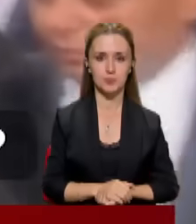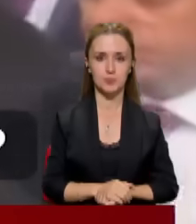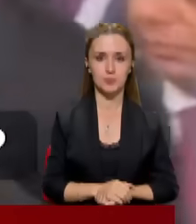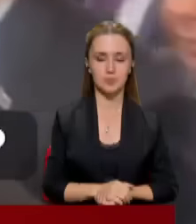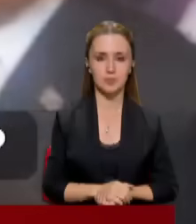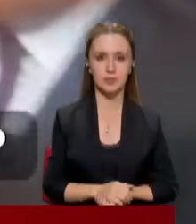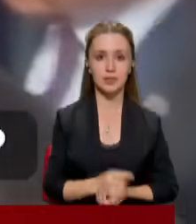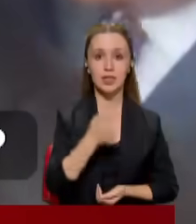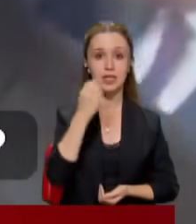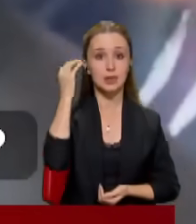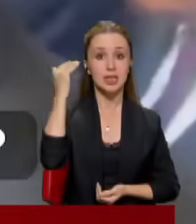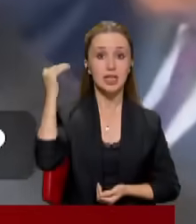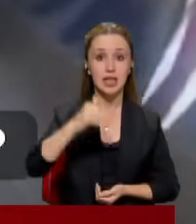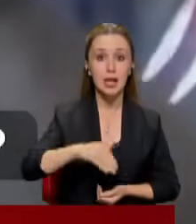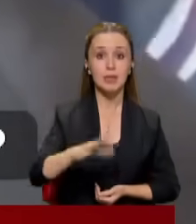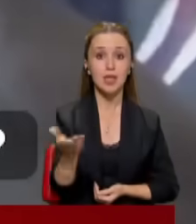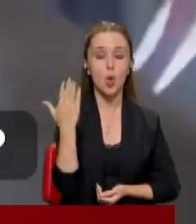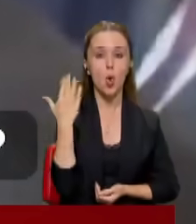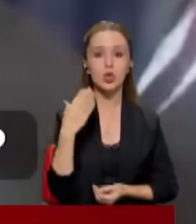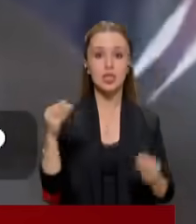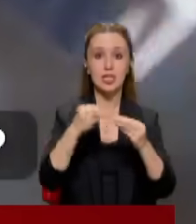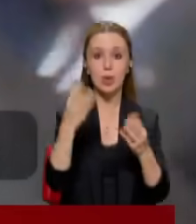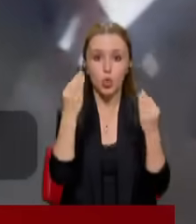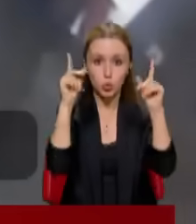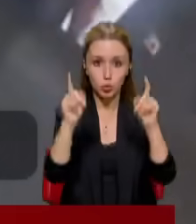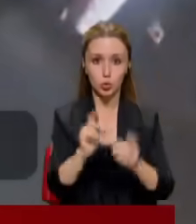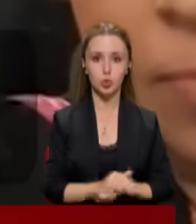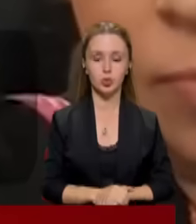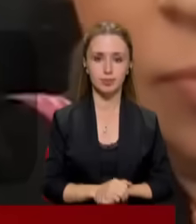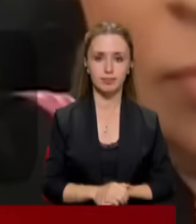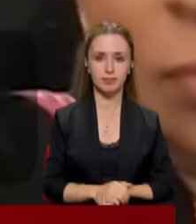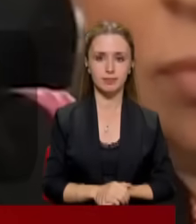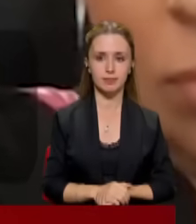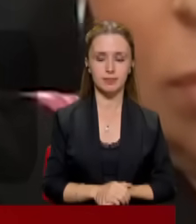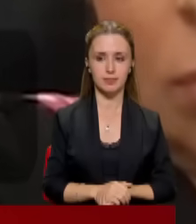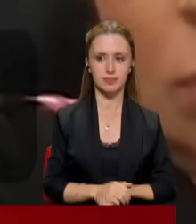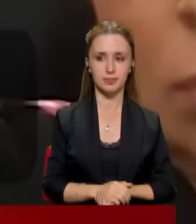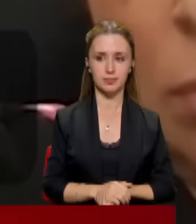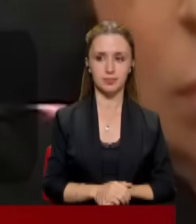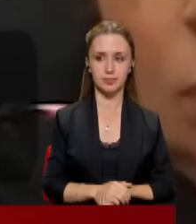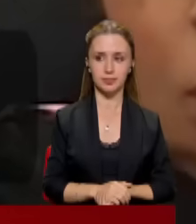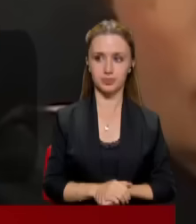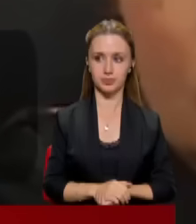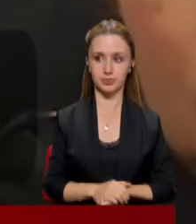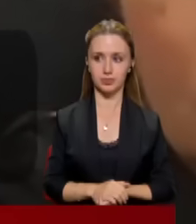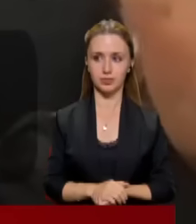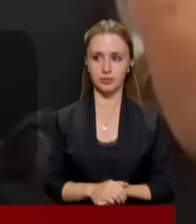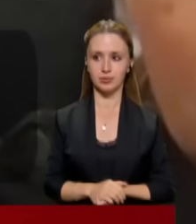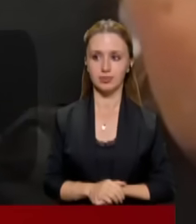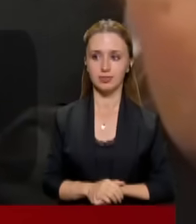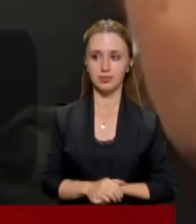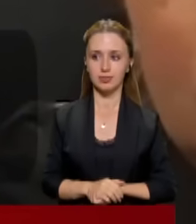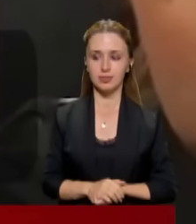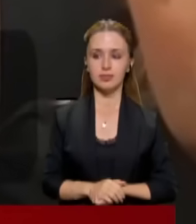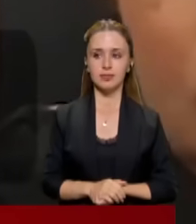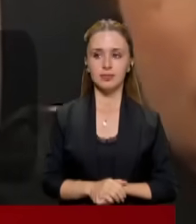Peki yılbaşına gelmeden bir zam müjdesi duyulur mu? İnşallah. Emekli özellikle maaşları ile ilgili grubunuzun dile getirmiş olduğu